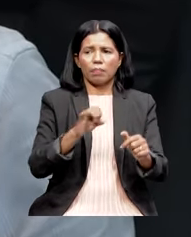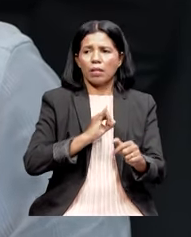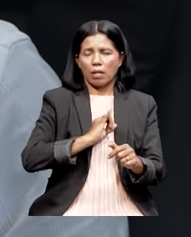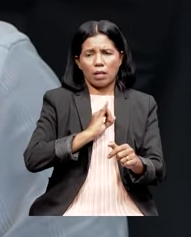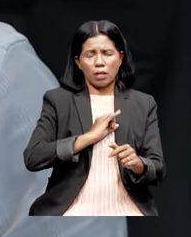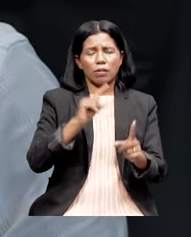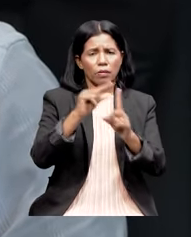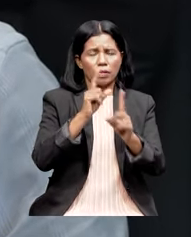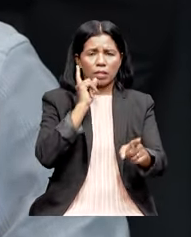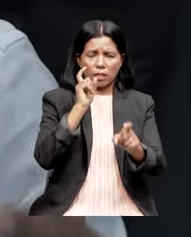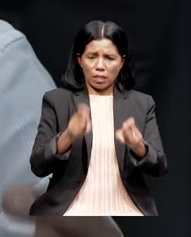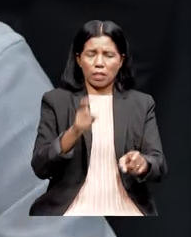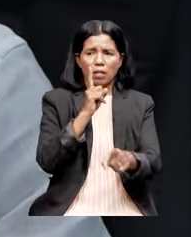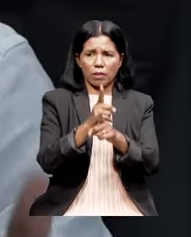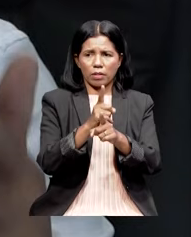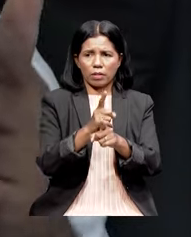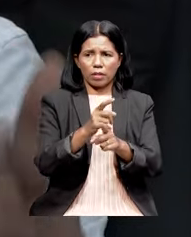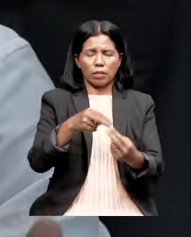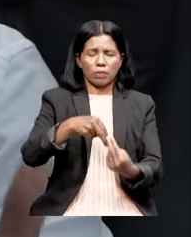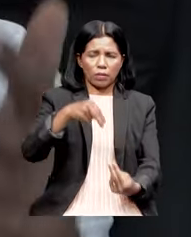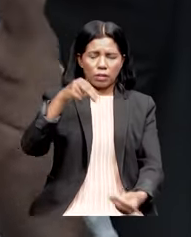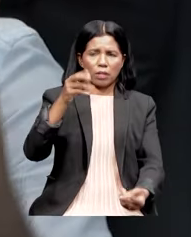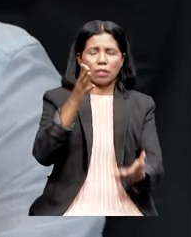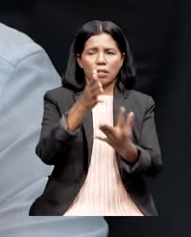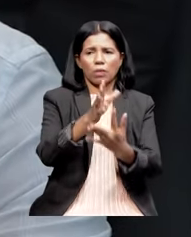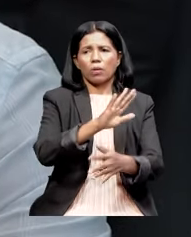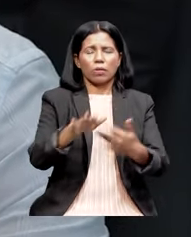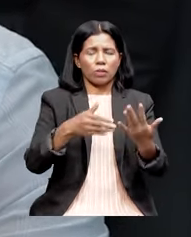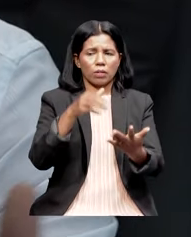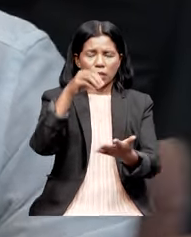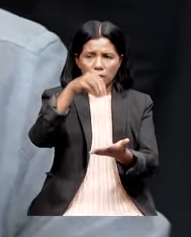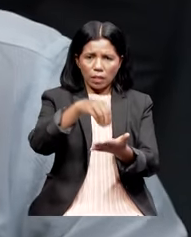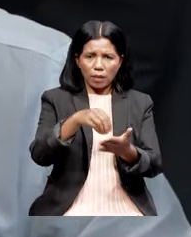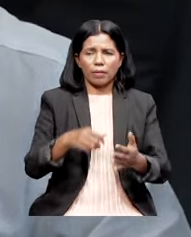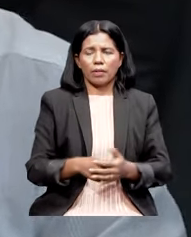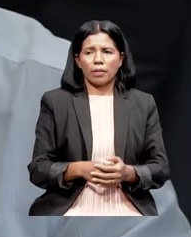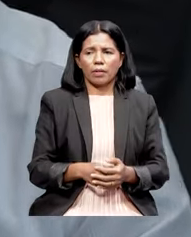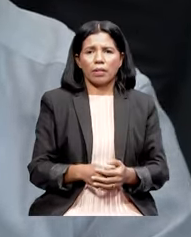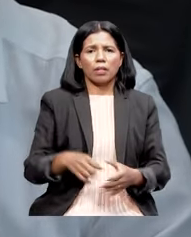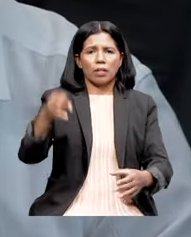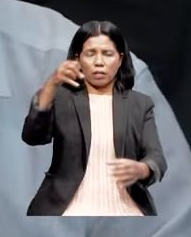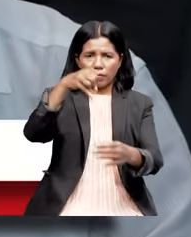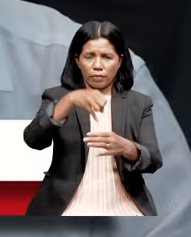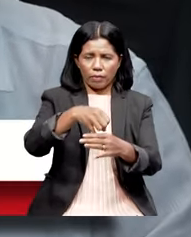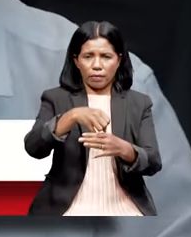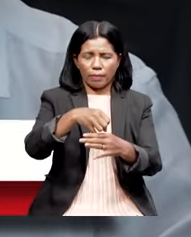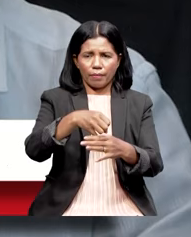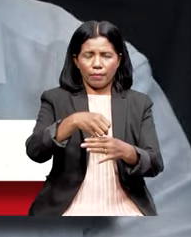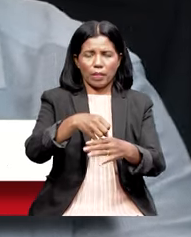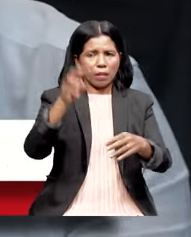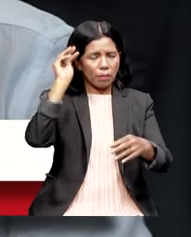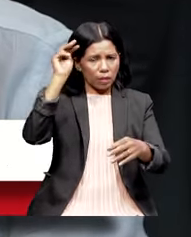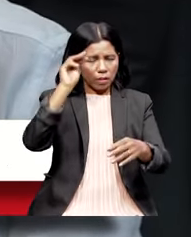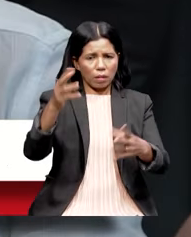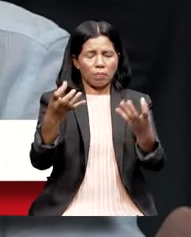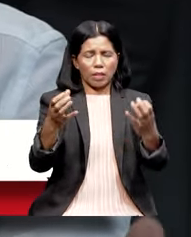ane tidak klaru se nutrisi tama standing tama buat lubuk tama larang ne involve ona ministeri lubuk dia